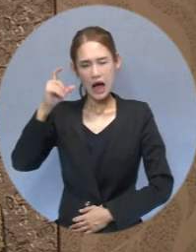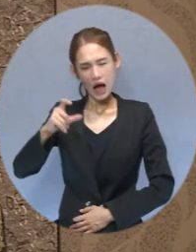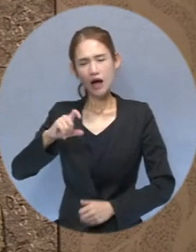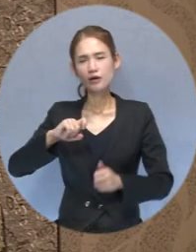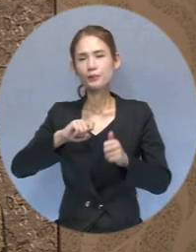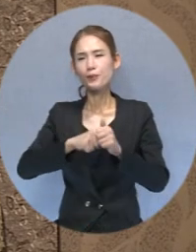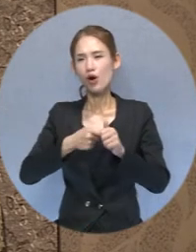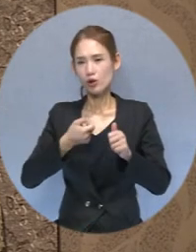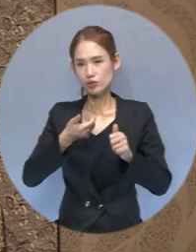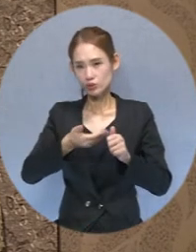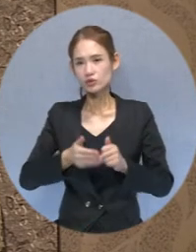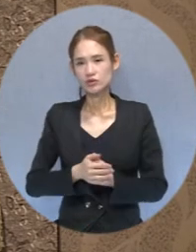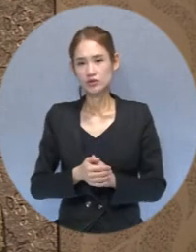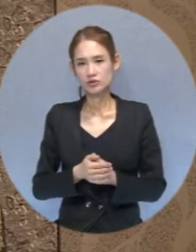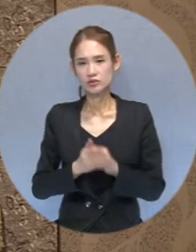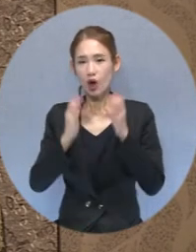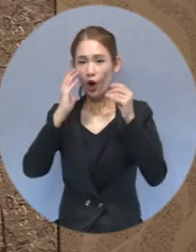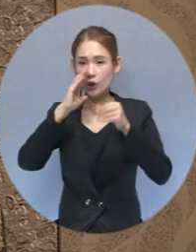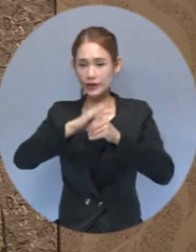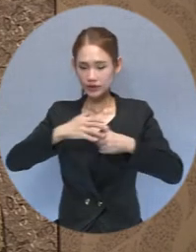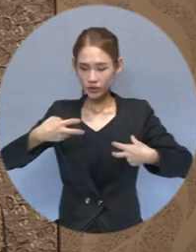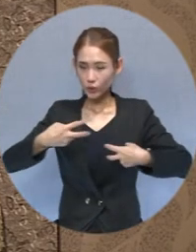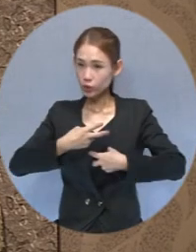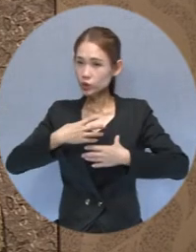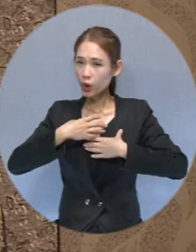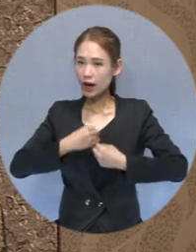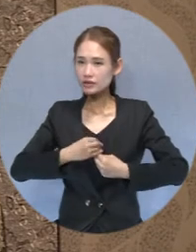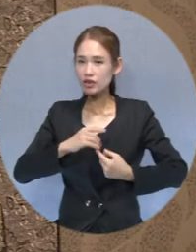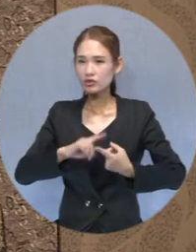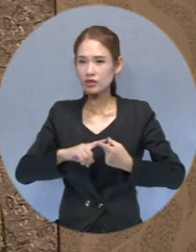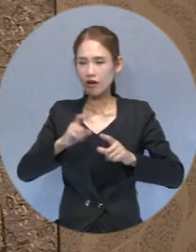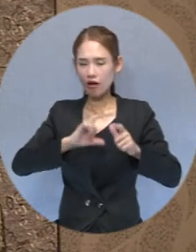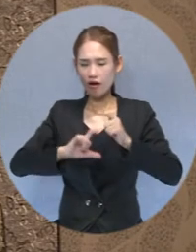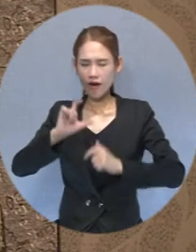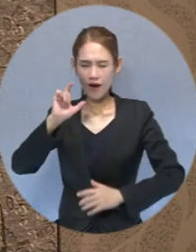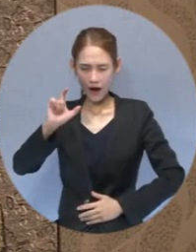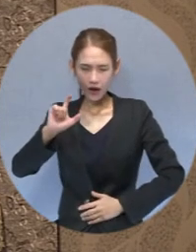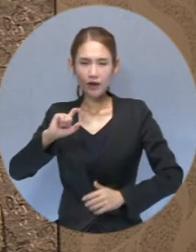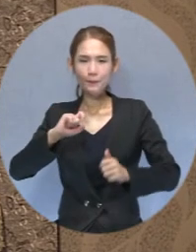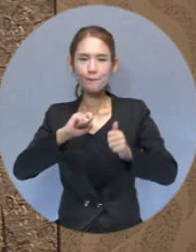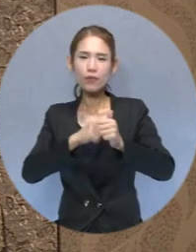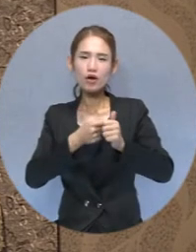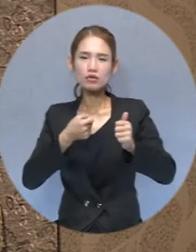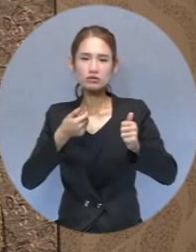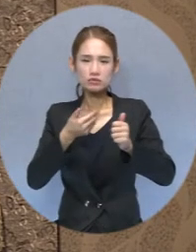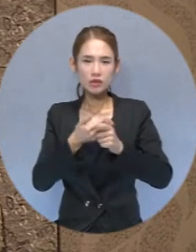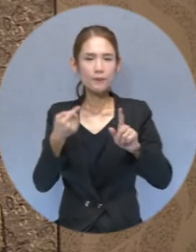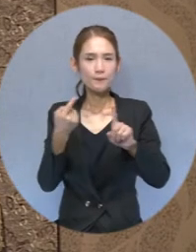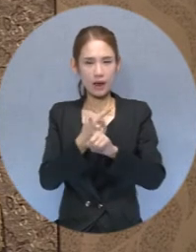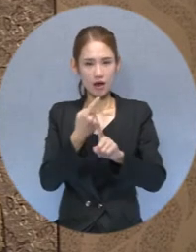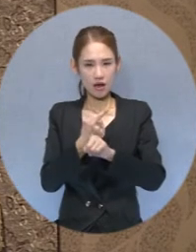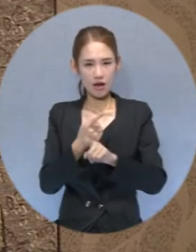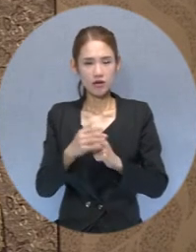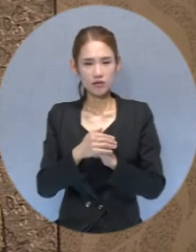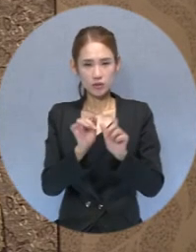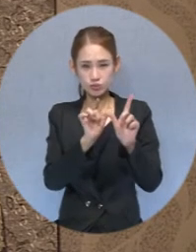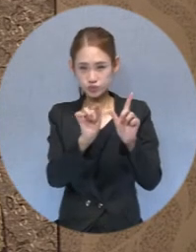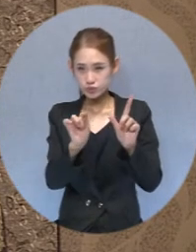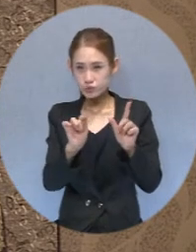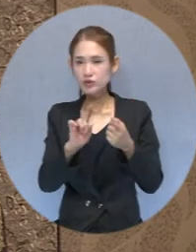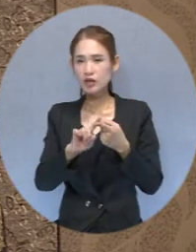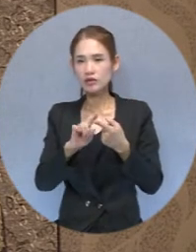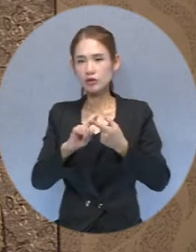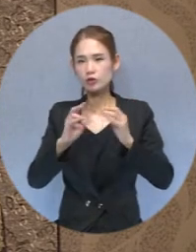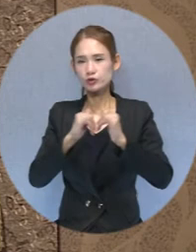처벌, 어린이 교통안전, 우리가 안전에 대해서는 강한 처벌을 통해서 네. 바꿔나가야 되고 이런 부분들에서 국민들이